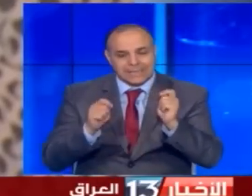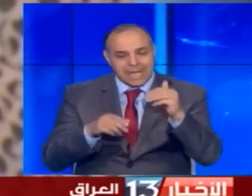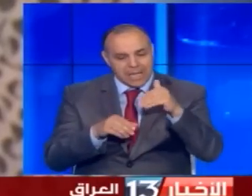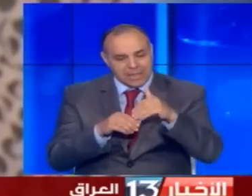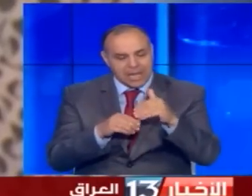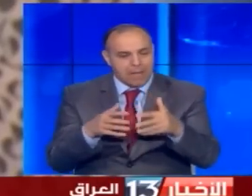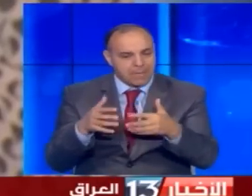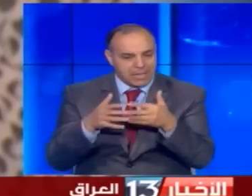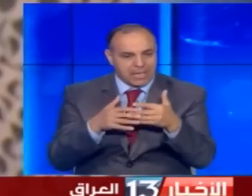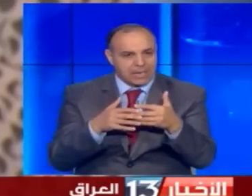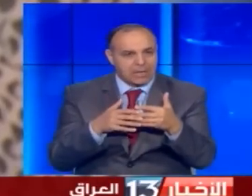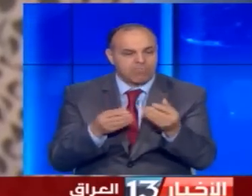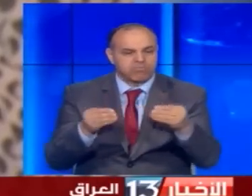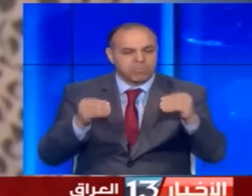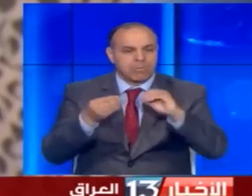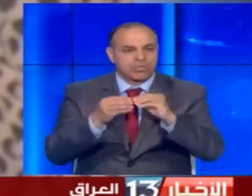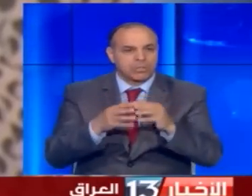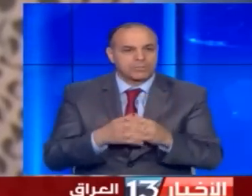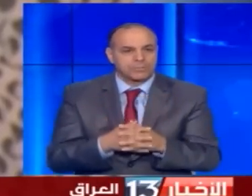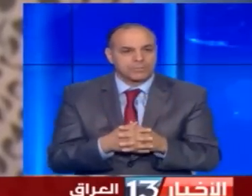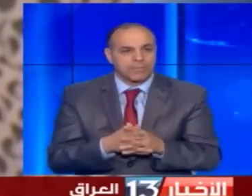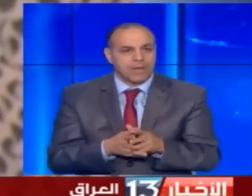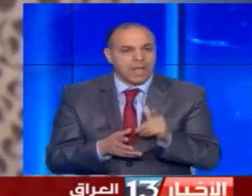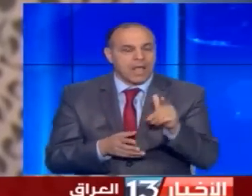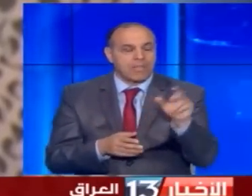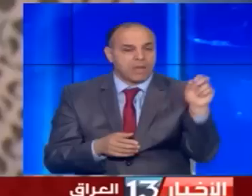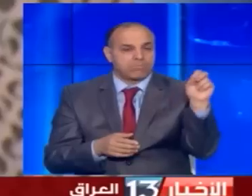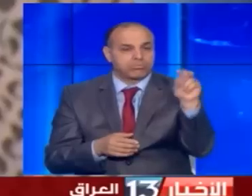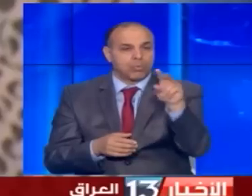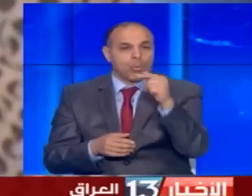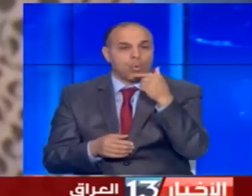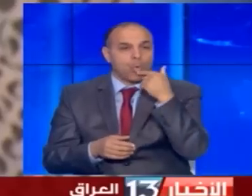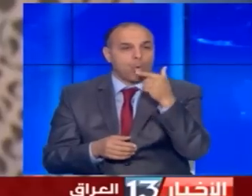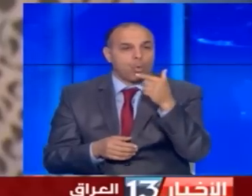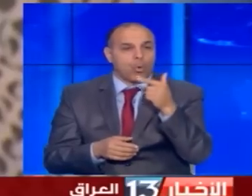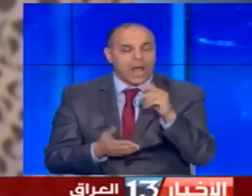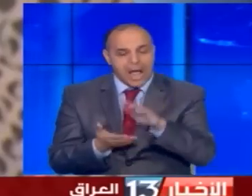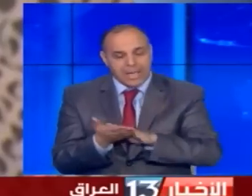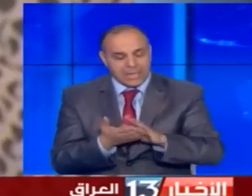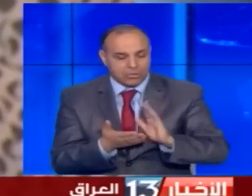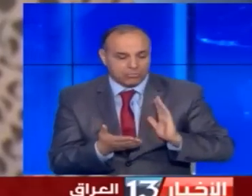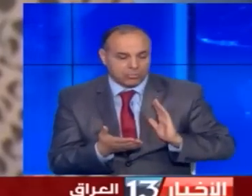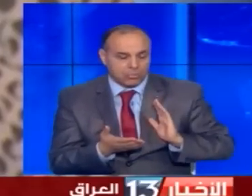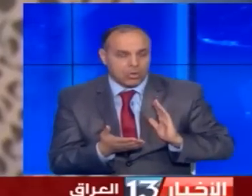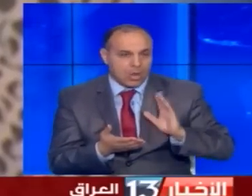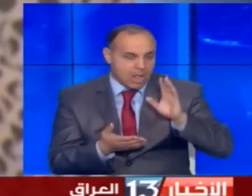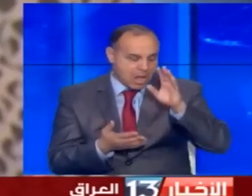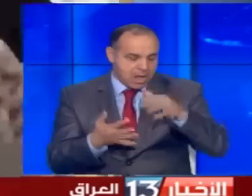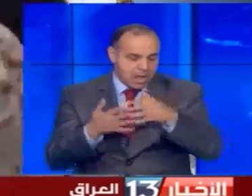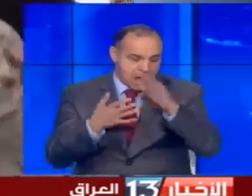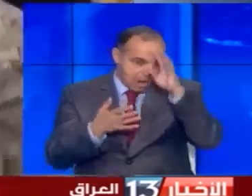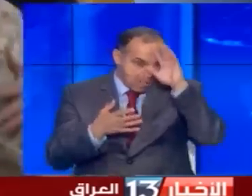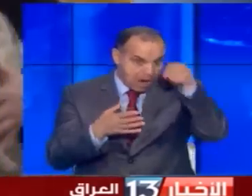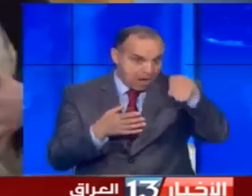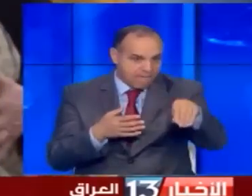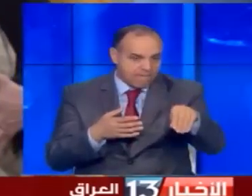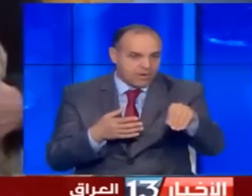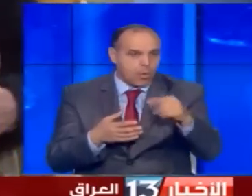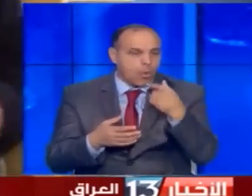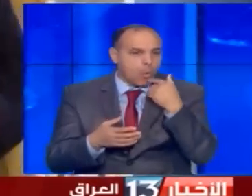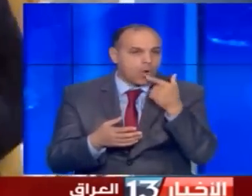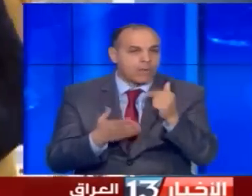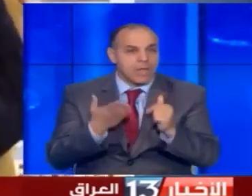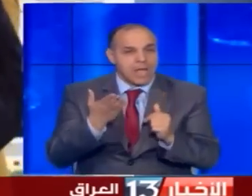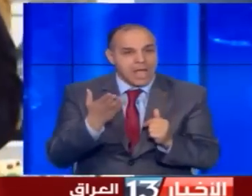الداخلية المتفاقمة. وخلال زيارته لقاعدة الأسد الجوية لتهنئة القوات الأمريكية المنتشرة هناك بأعياد